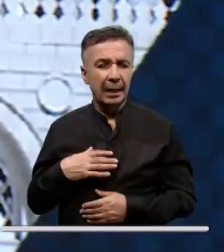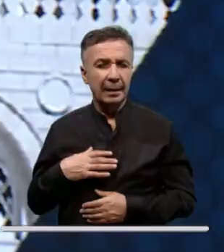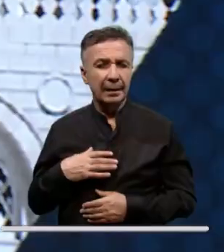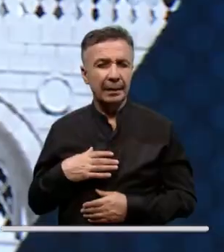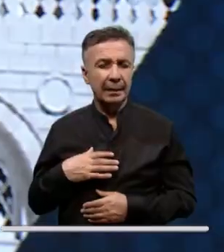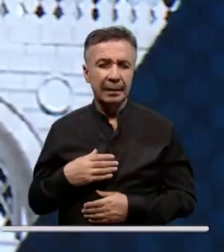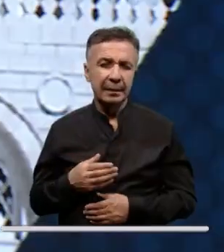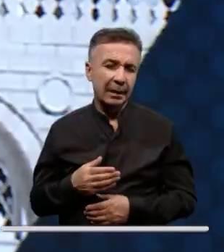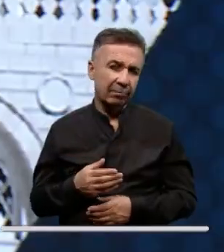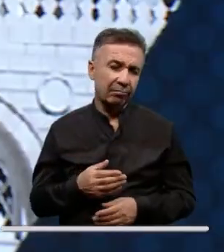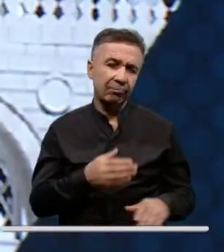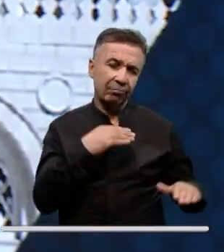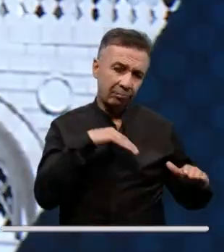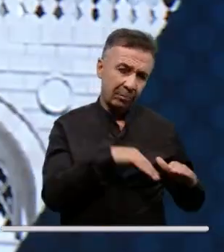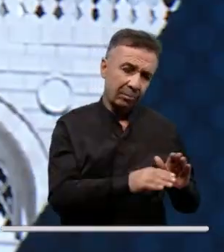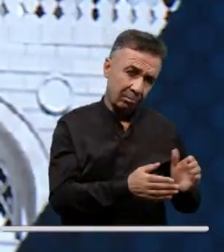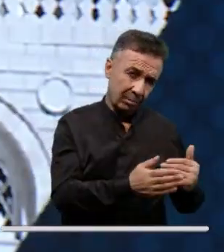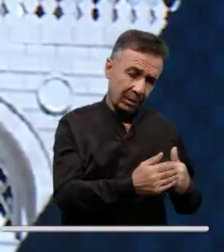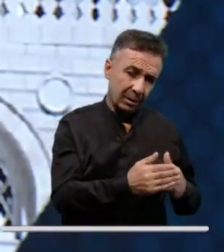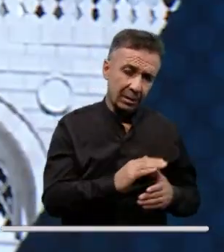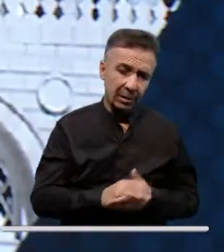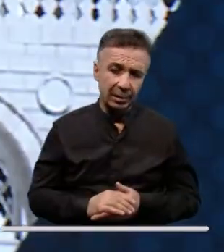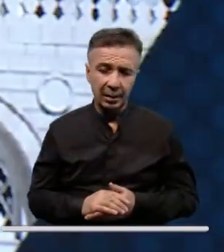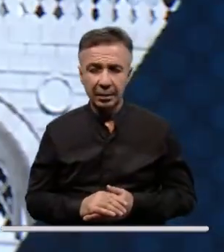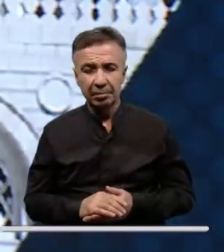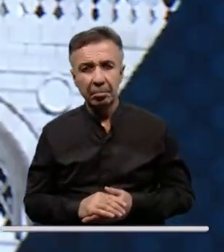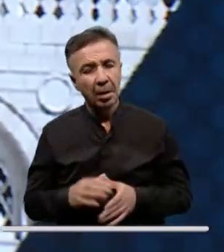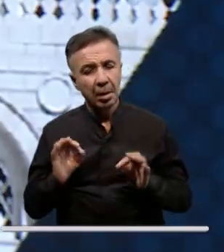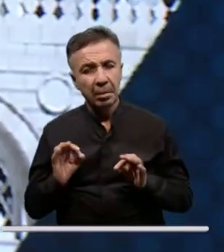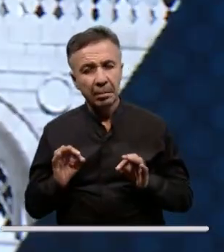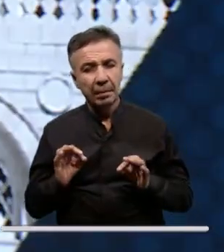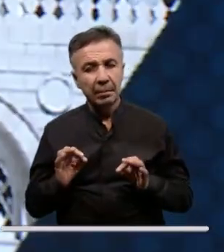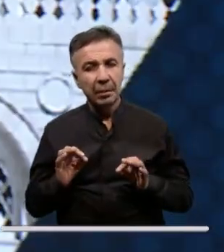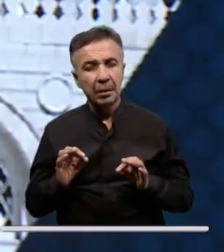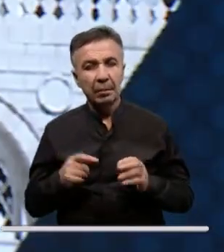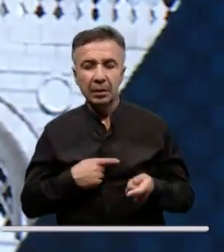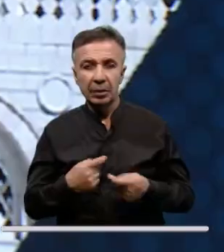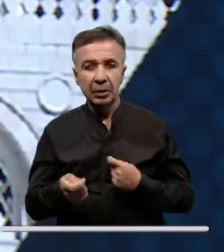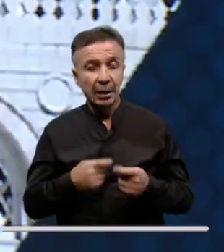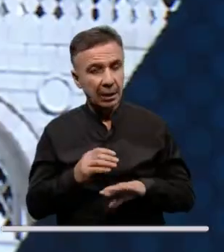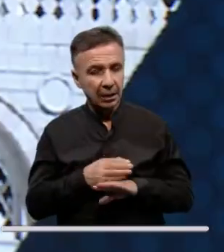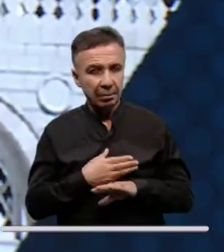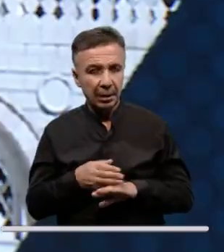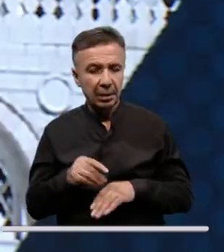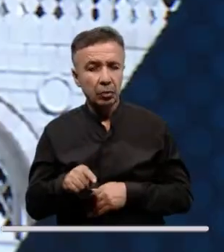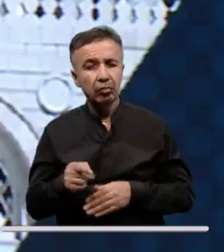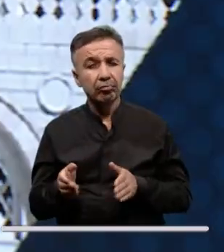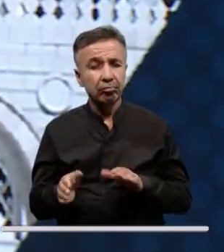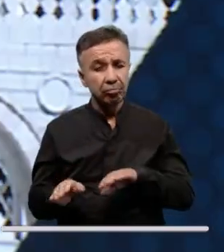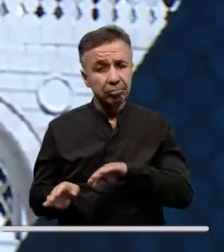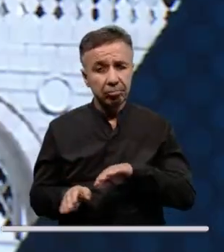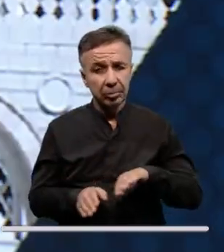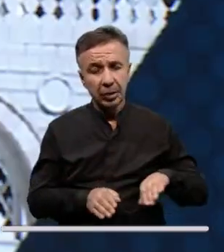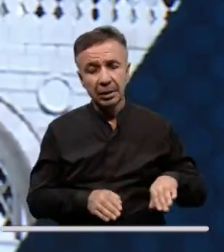ister kasada alım satımını yapsın Her zaman Eee yani hükmen Ticaret malıdır Onun dışındaki